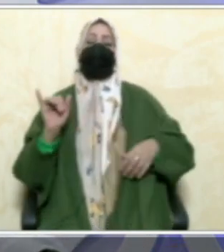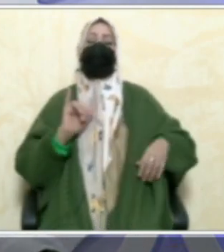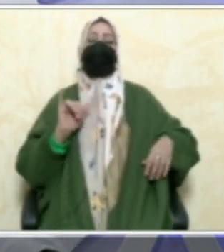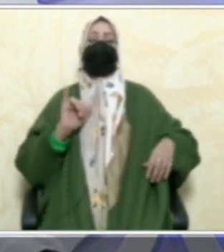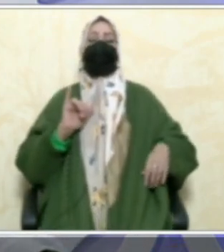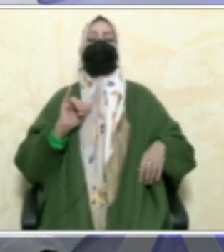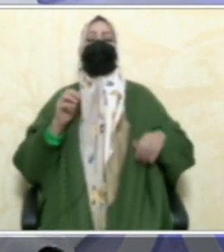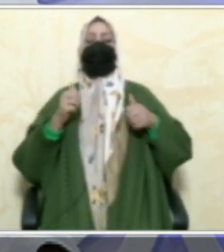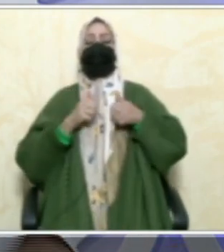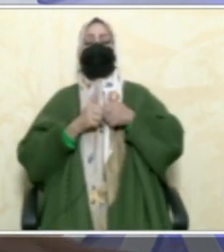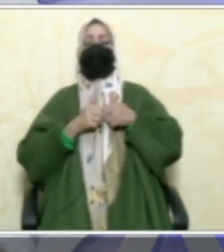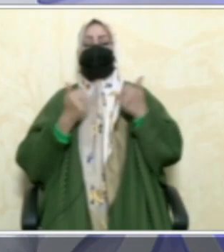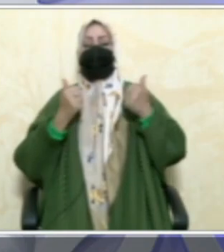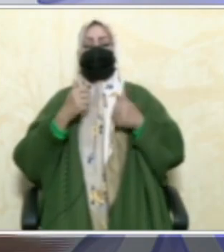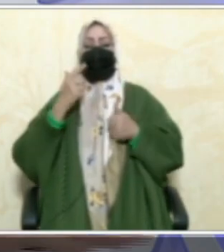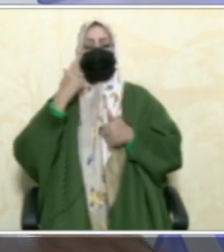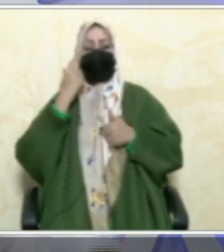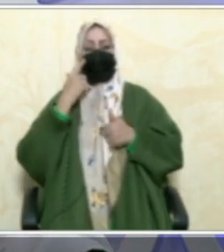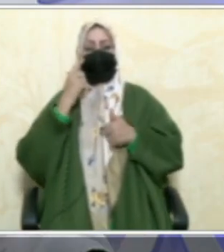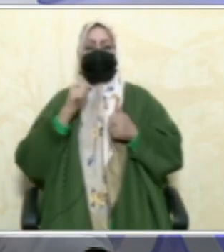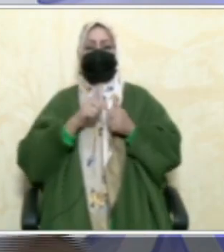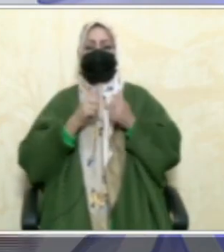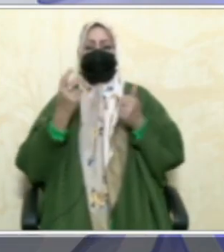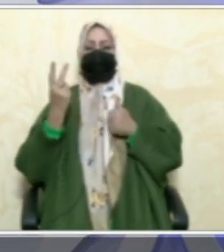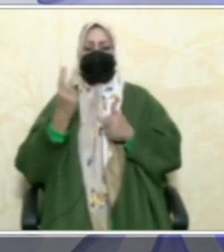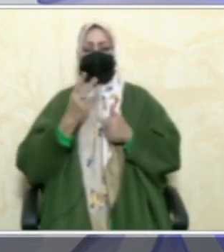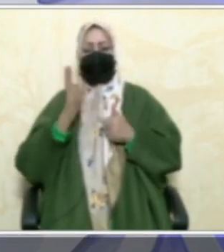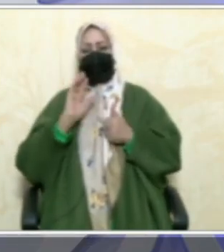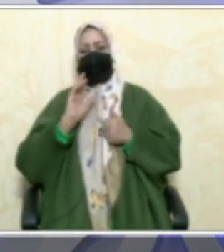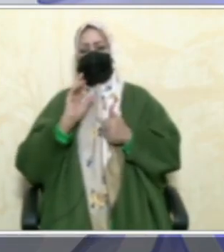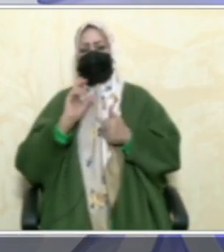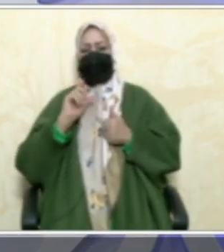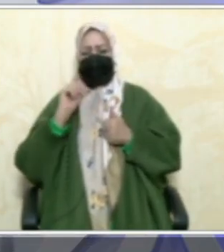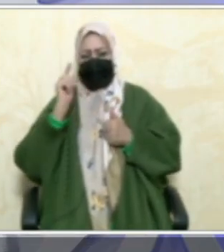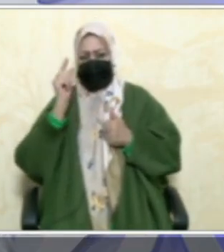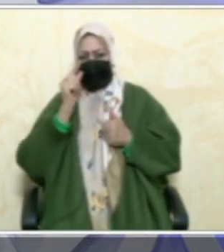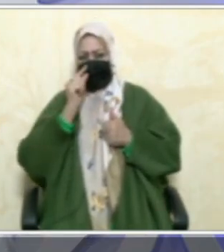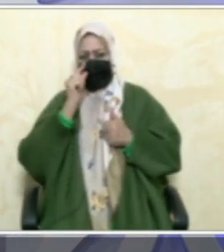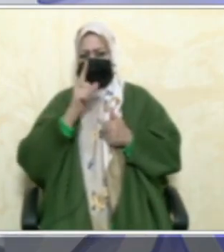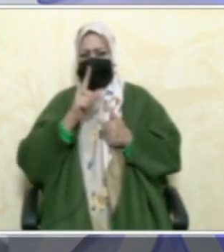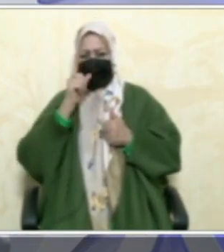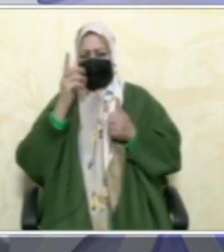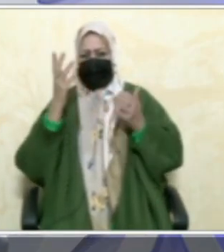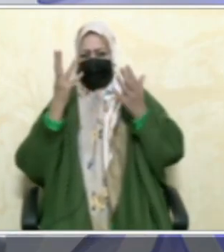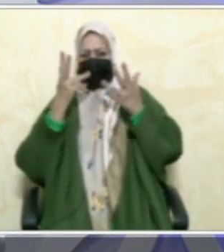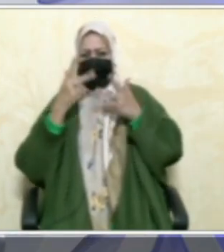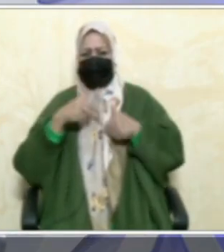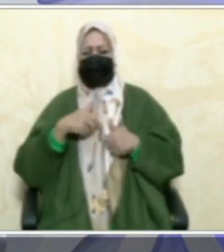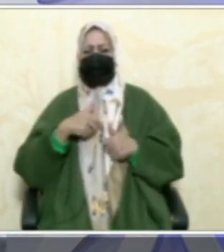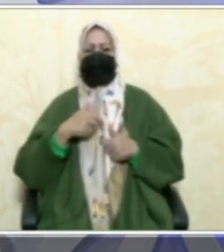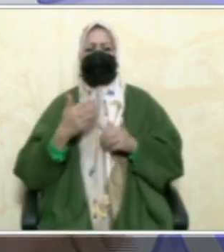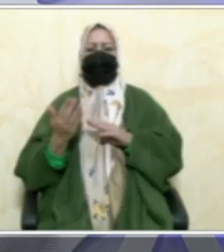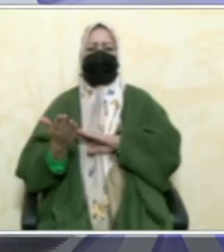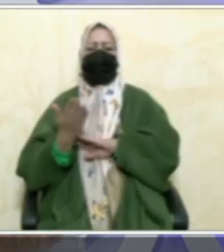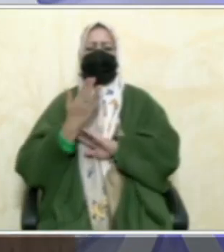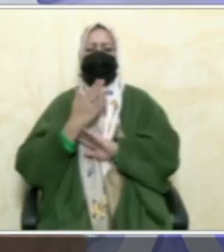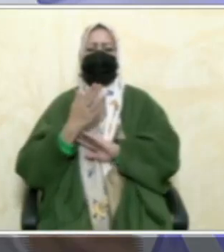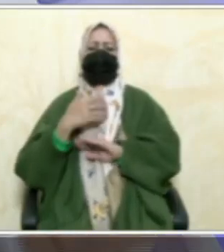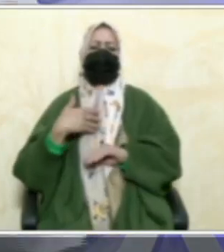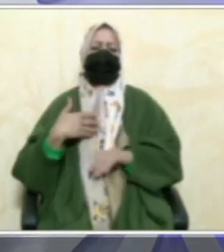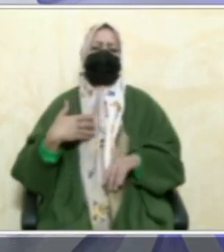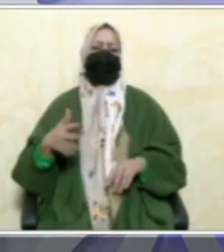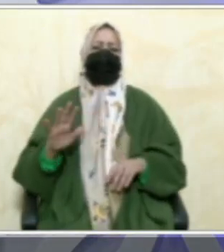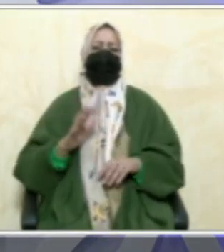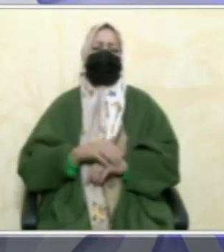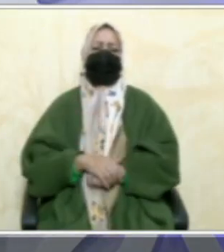الاثنين، لكن لو بنجيب منهج باهي مقابل أن العقيدة تنضرب، لا لا ما نبوش المنهج الباهي. ونحن نستطيع